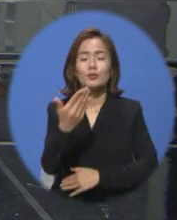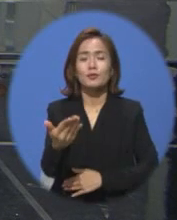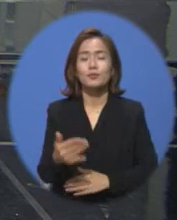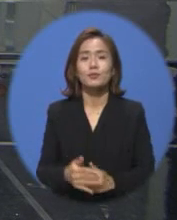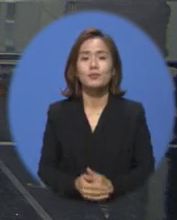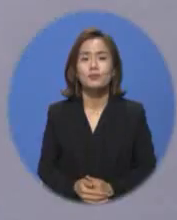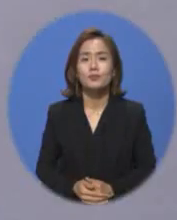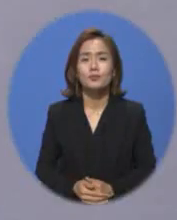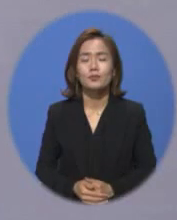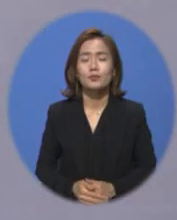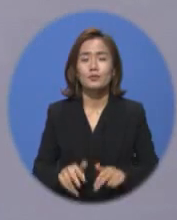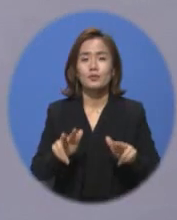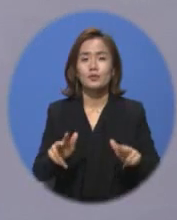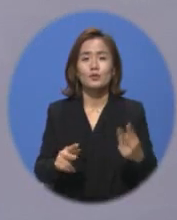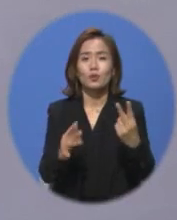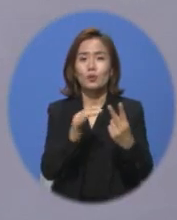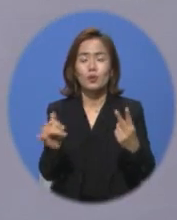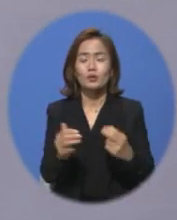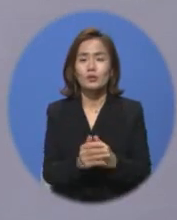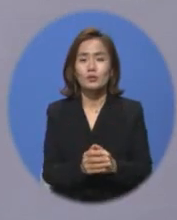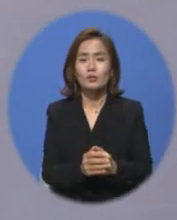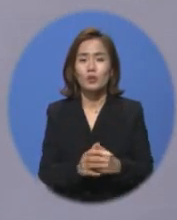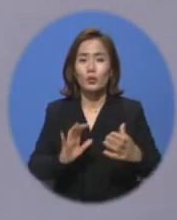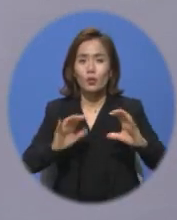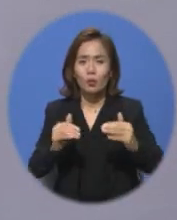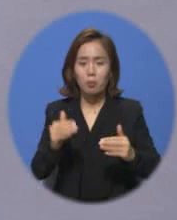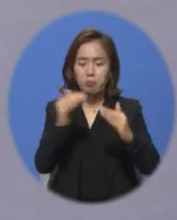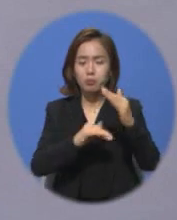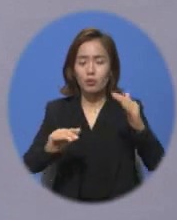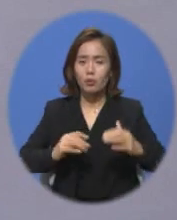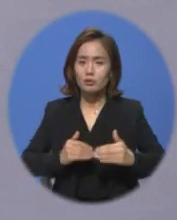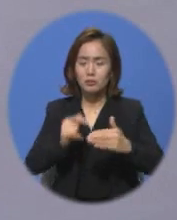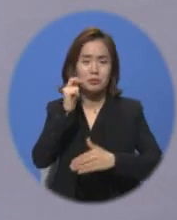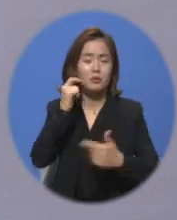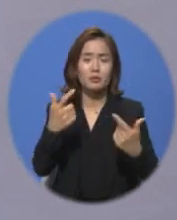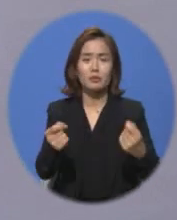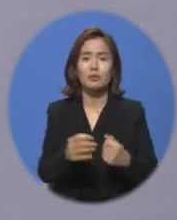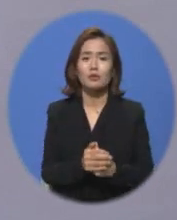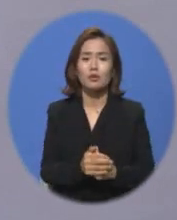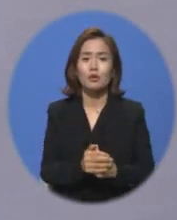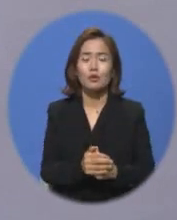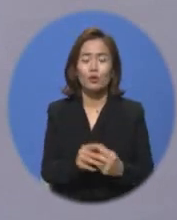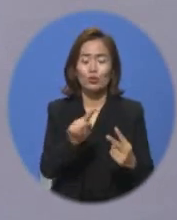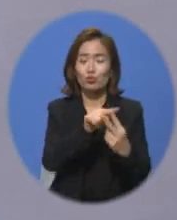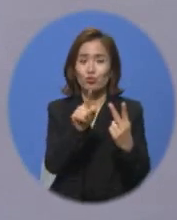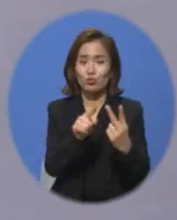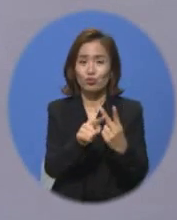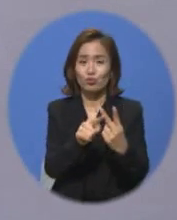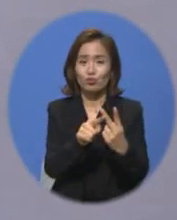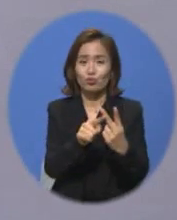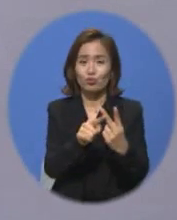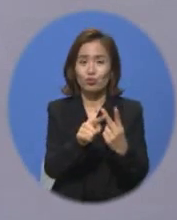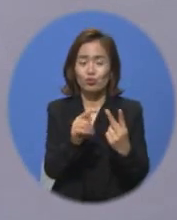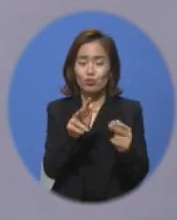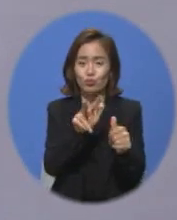남았습니다. 네,지금진행중인토론은 공정하게이루어지고있지않습니다.두유력 후보